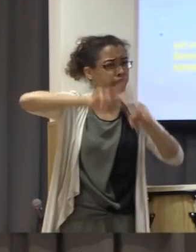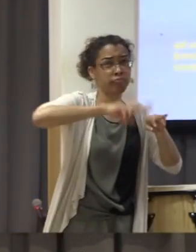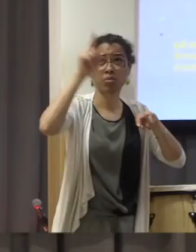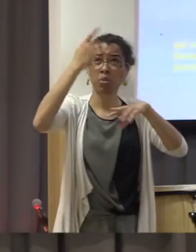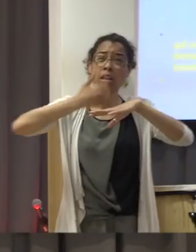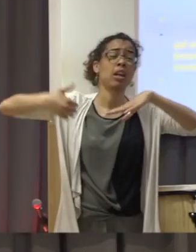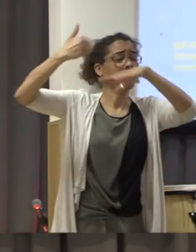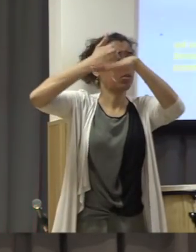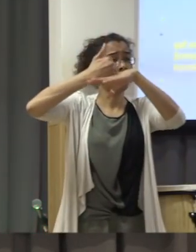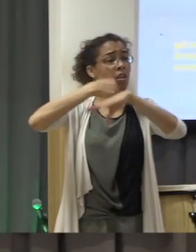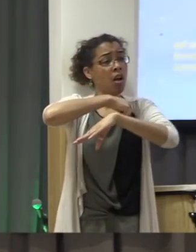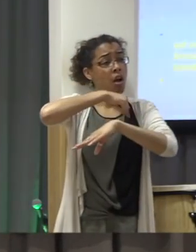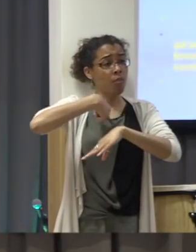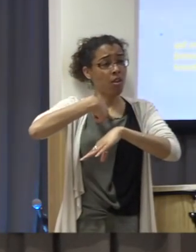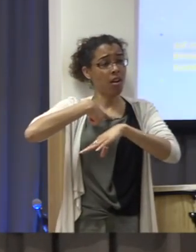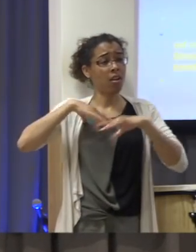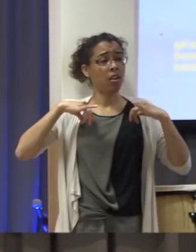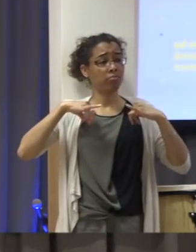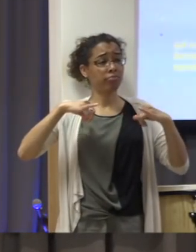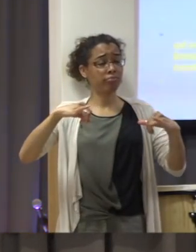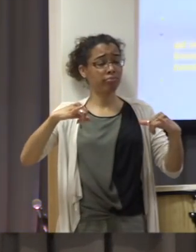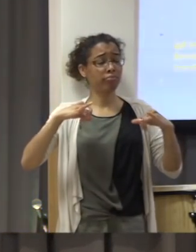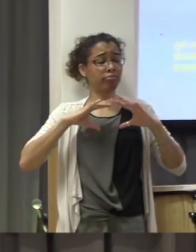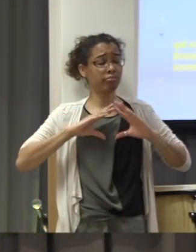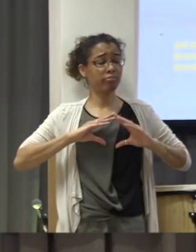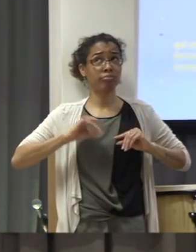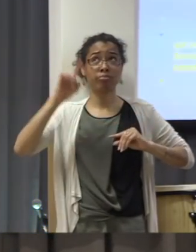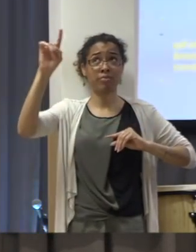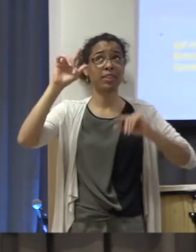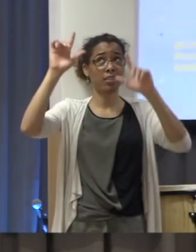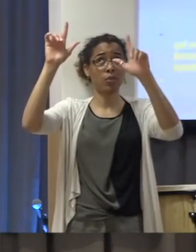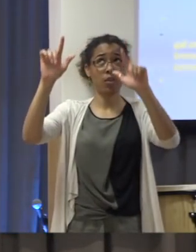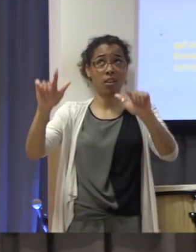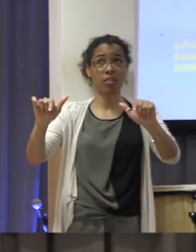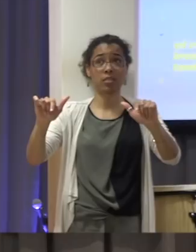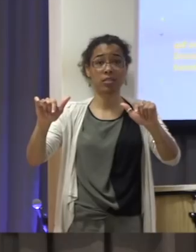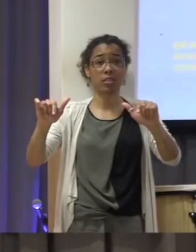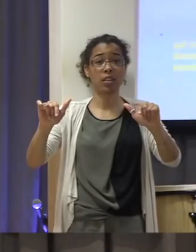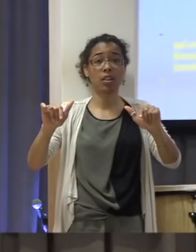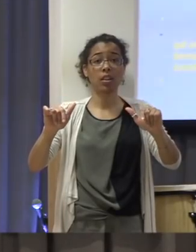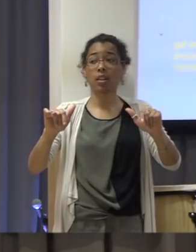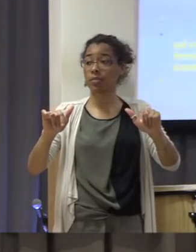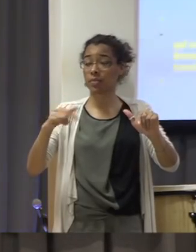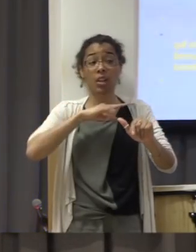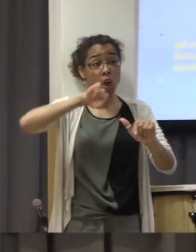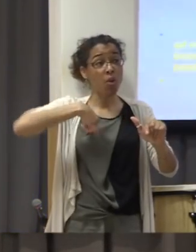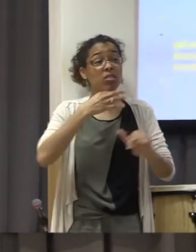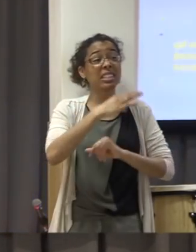tempête. Je suis tranquille, car tu... Qu'est-ce qu'on dit là? Je suis quoi? Je suis tranquille.